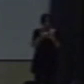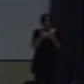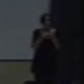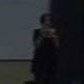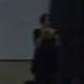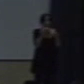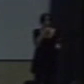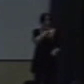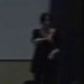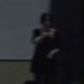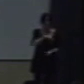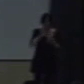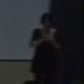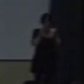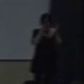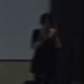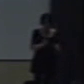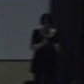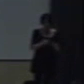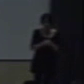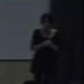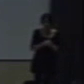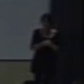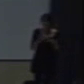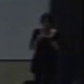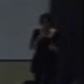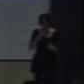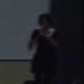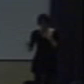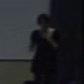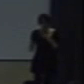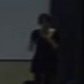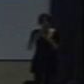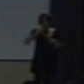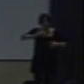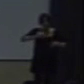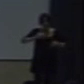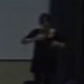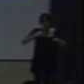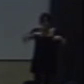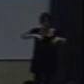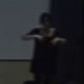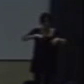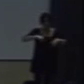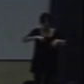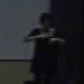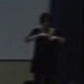jo volia contestar una mica algunes de les coses que s'han dit, perquè en realitat aquí